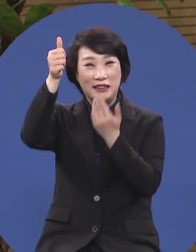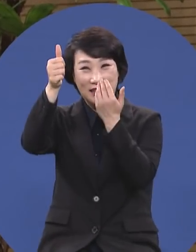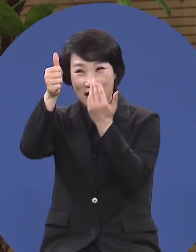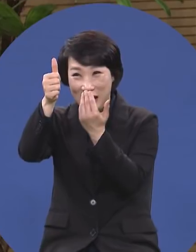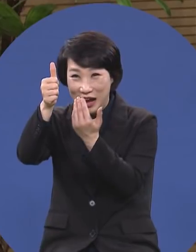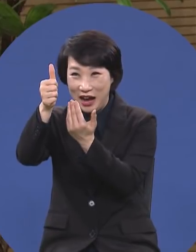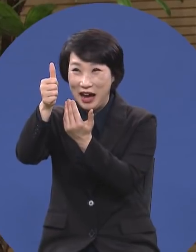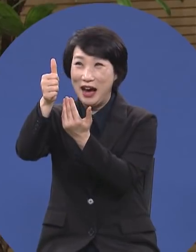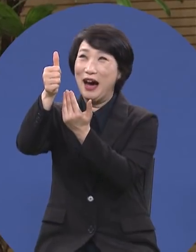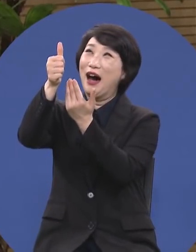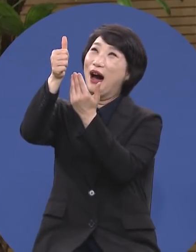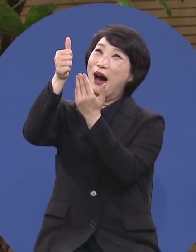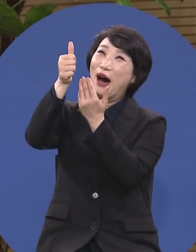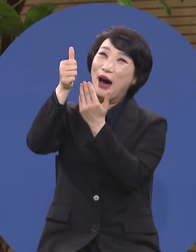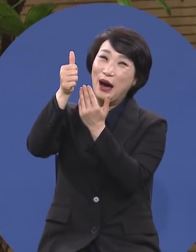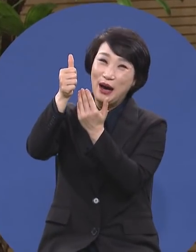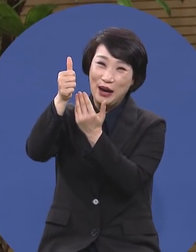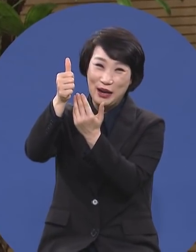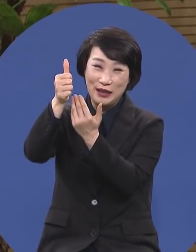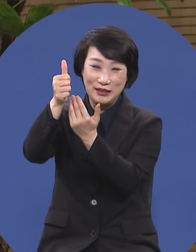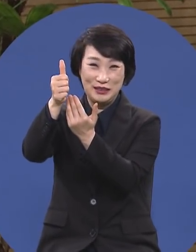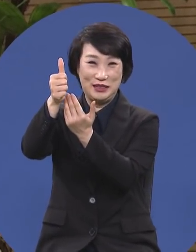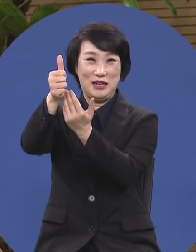영광, 날